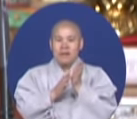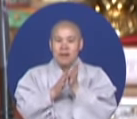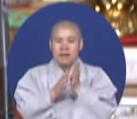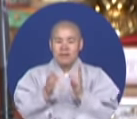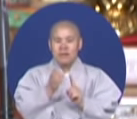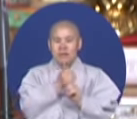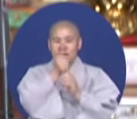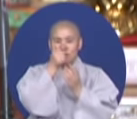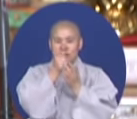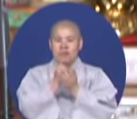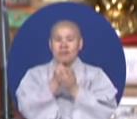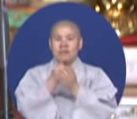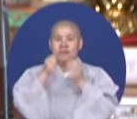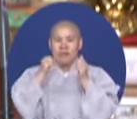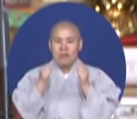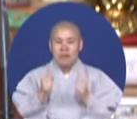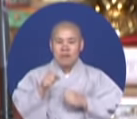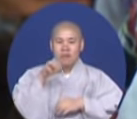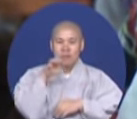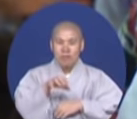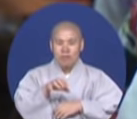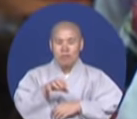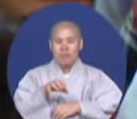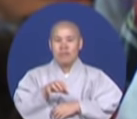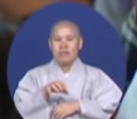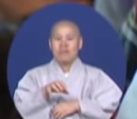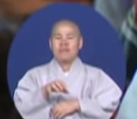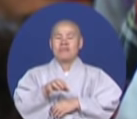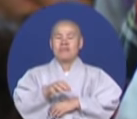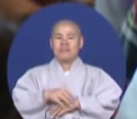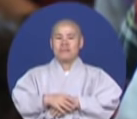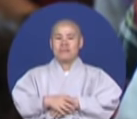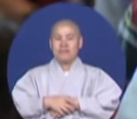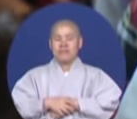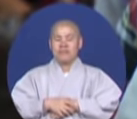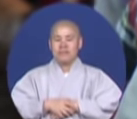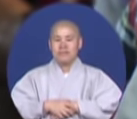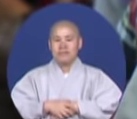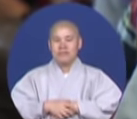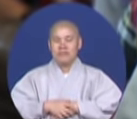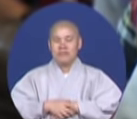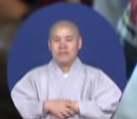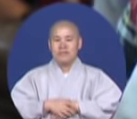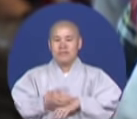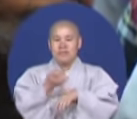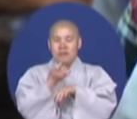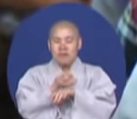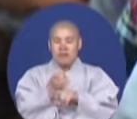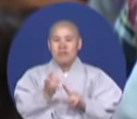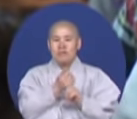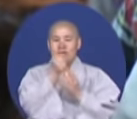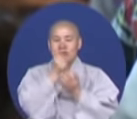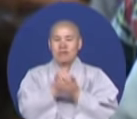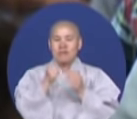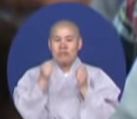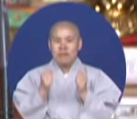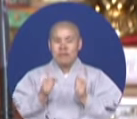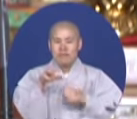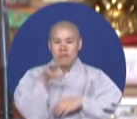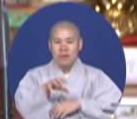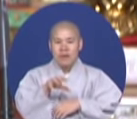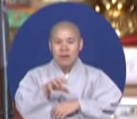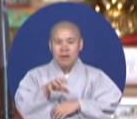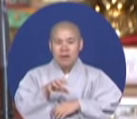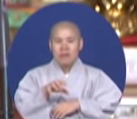약사도량이라고 그러면 약사열애불이 머무시는 도량을 약사도량이라고 그러고, 석가도량, 석가모니